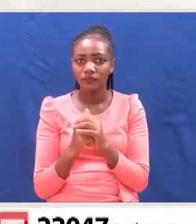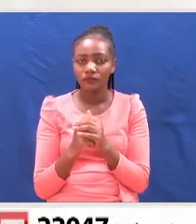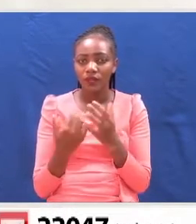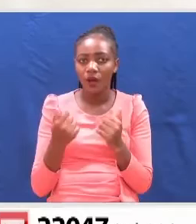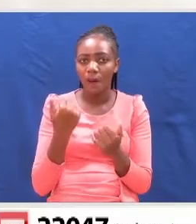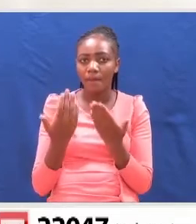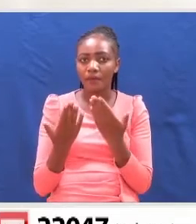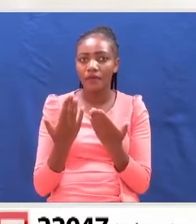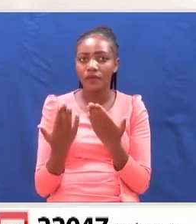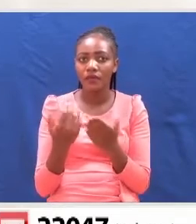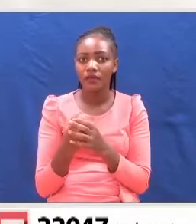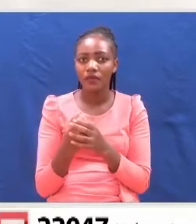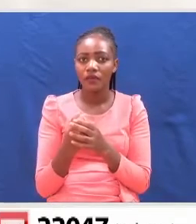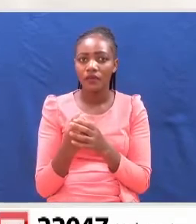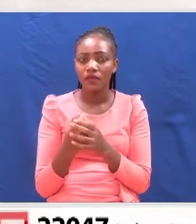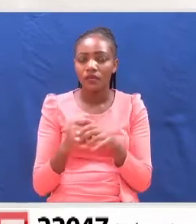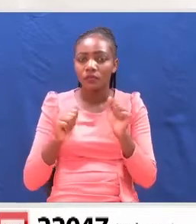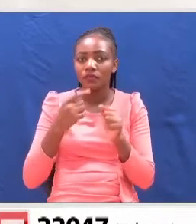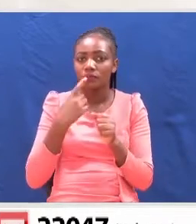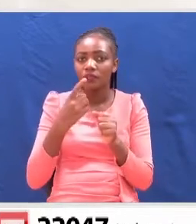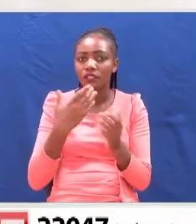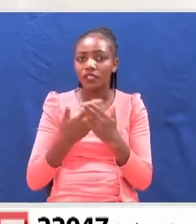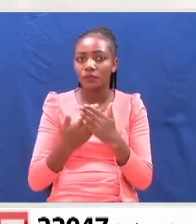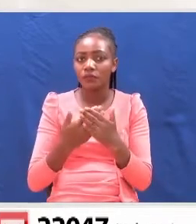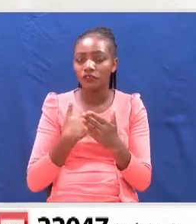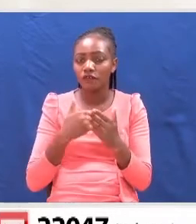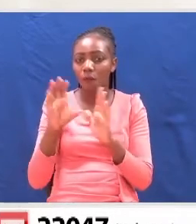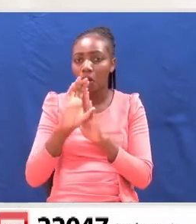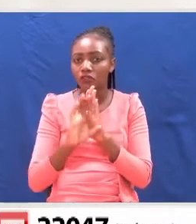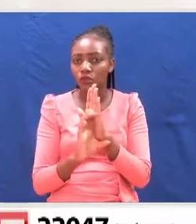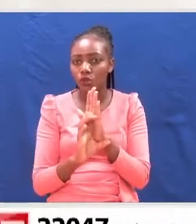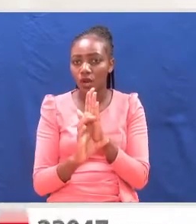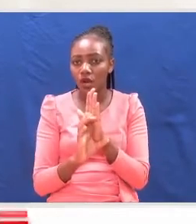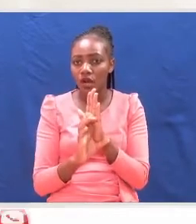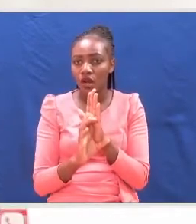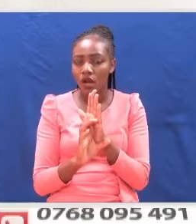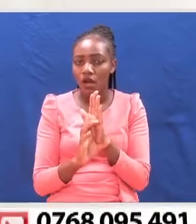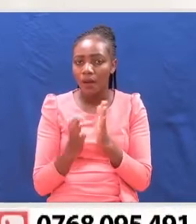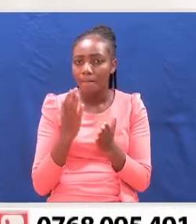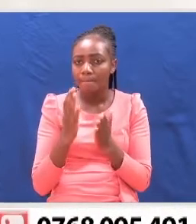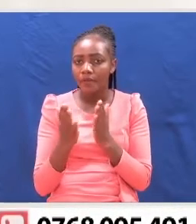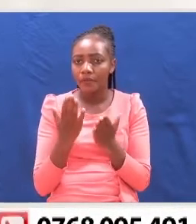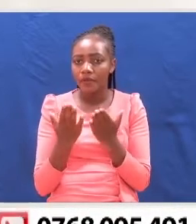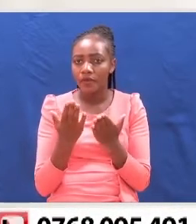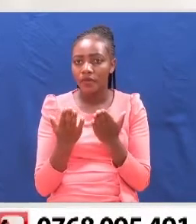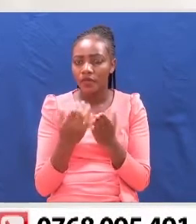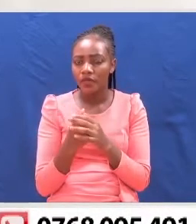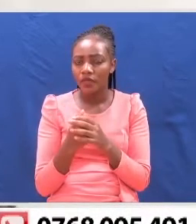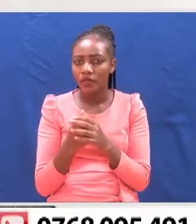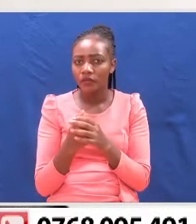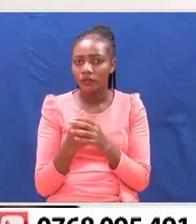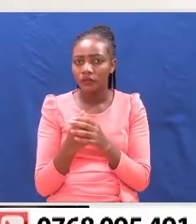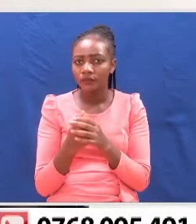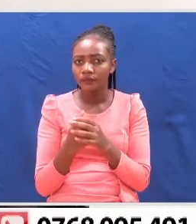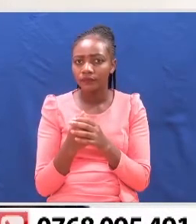wangesema ada mapendekezo ambayo hii constitutional reviews ambazo zinaendelea, ingekuwa wazi kwamba, kwa sababu Kenya si